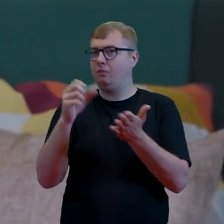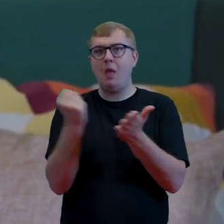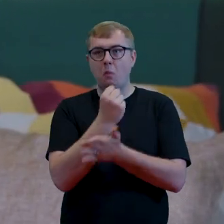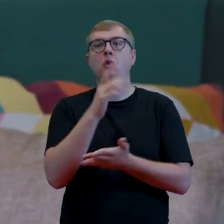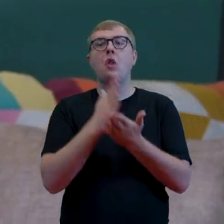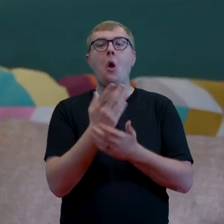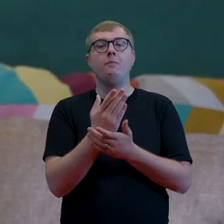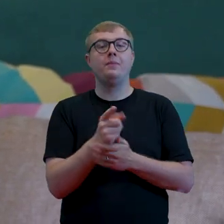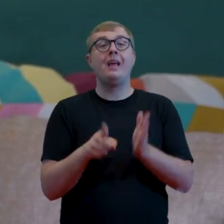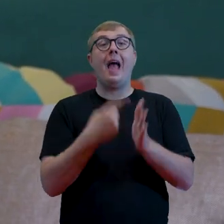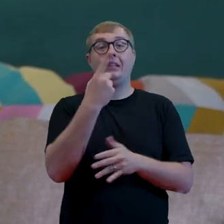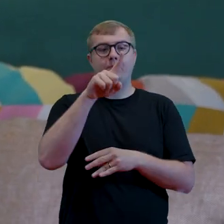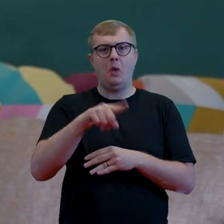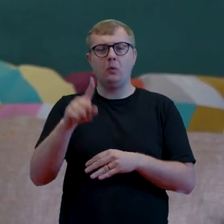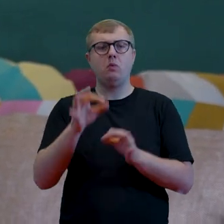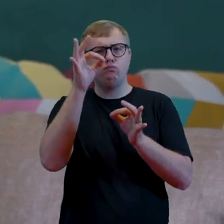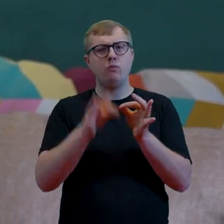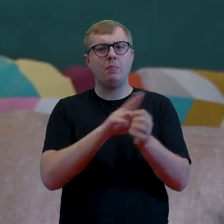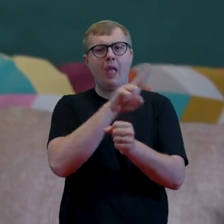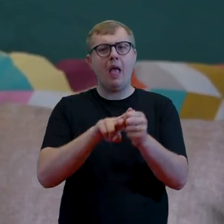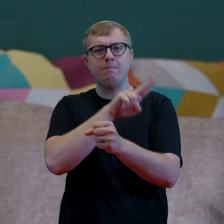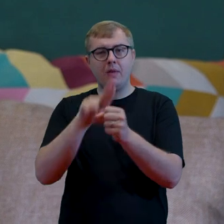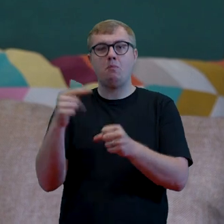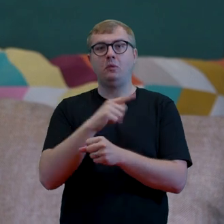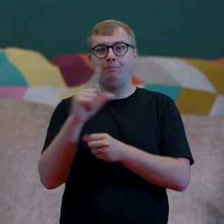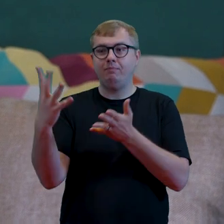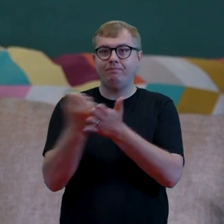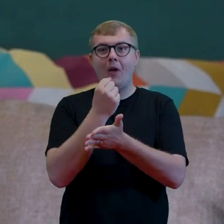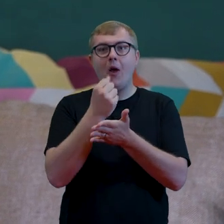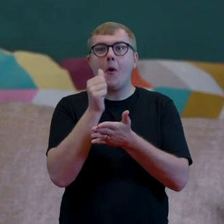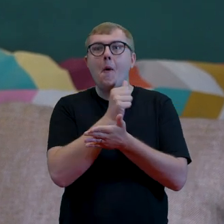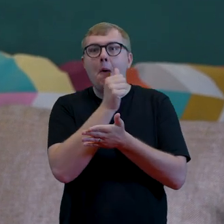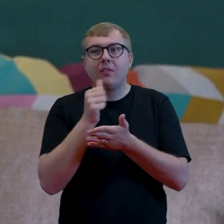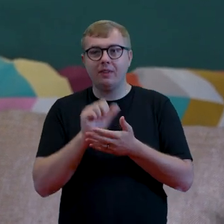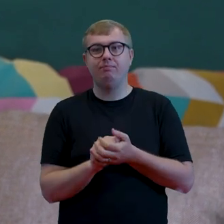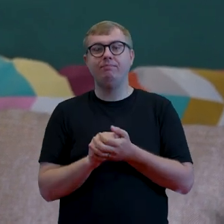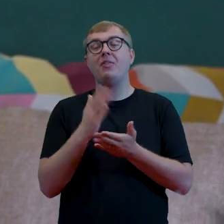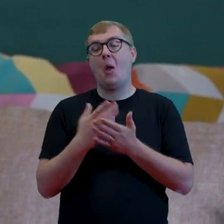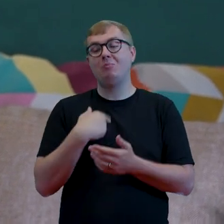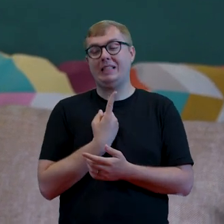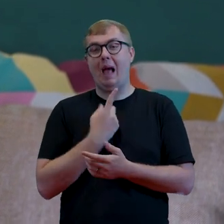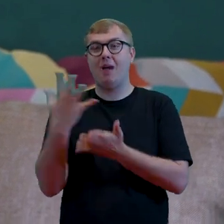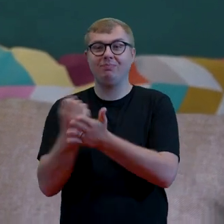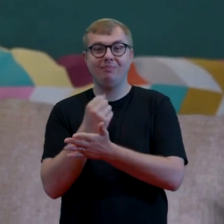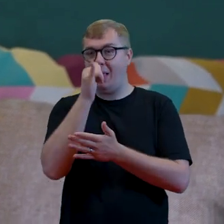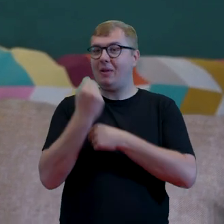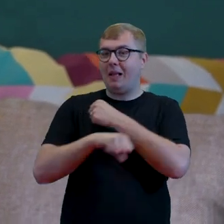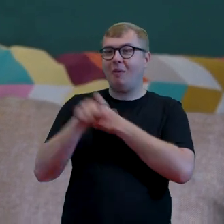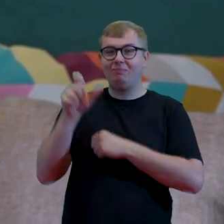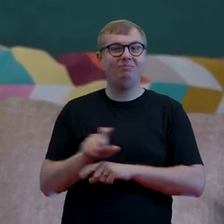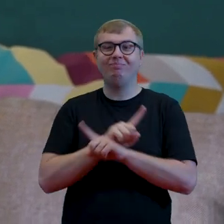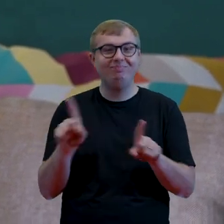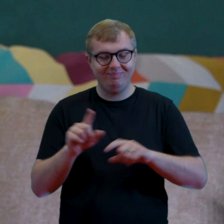trzeba raz w miesiącu o ustalonej porze potem kot sobie pójść osobiście nie może być ktoś nie może nikt nie zastąpić muszę iść